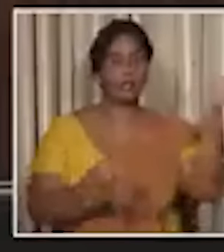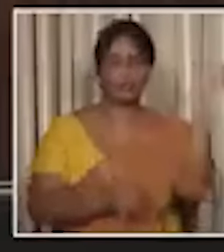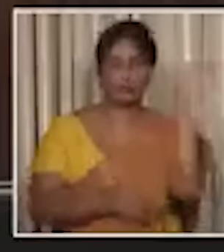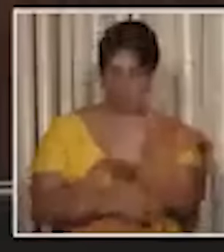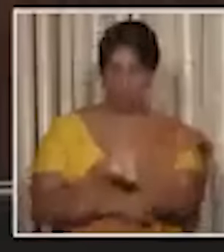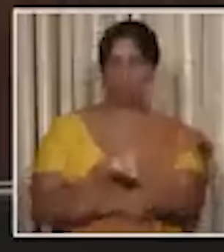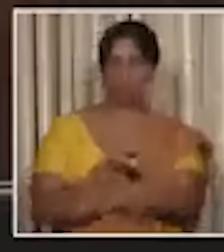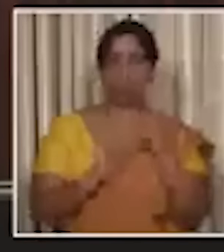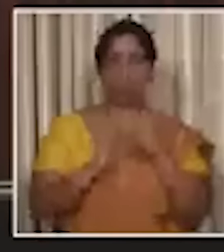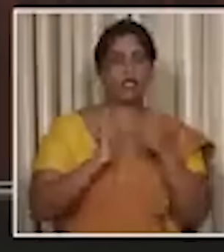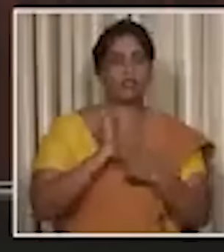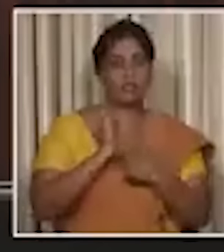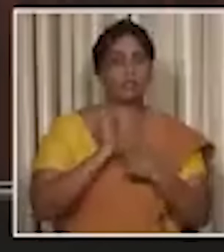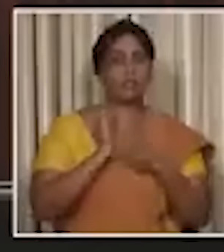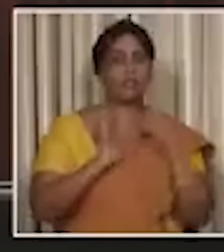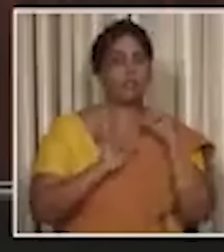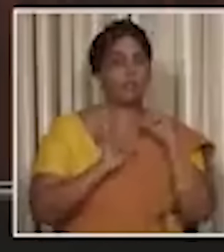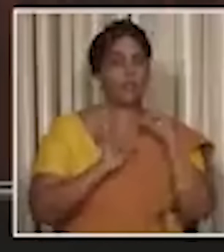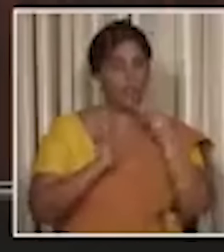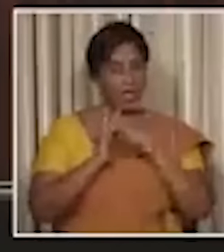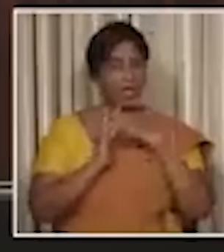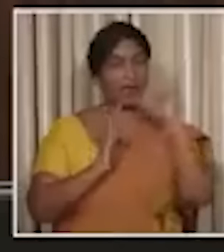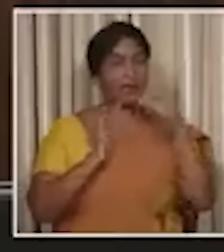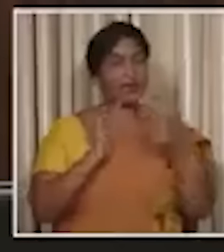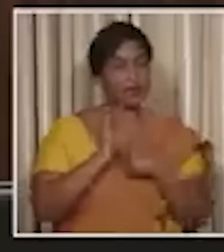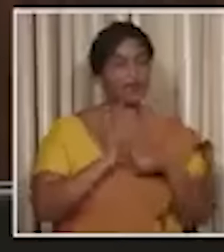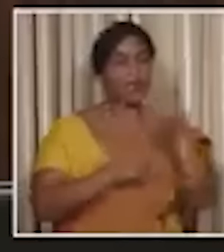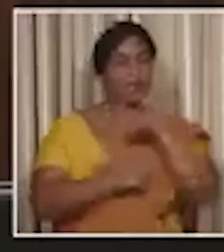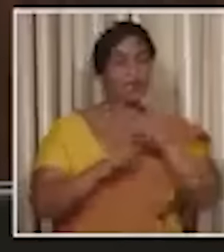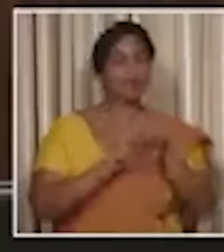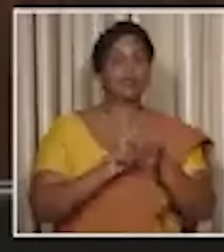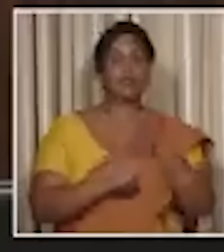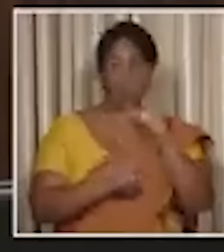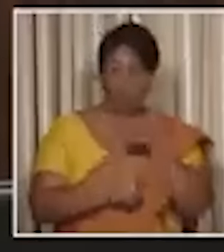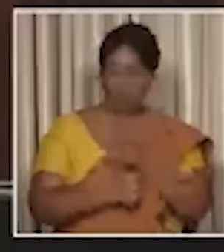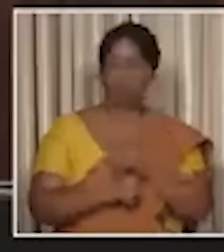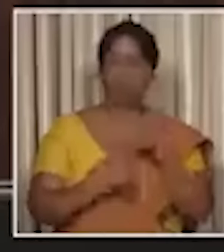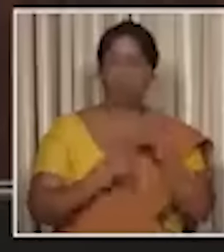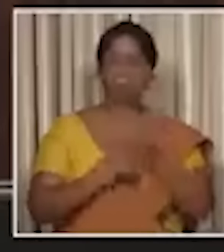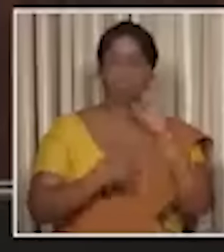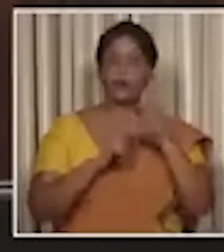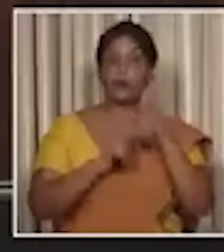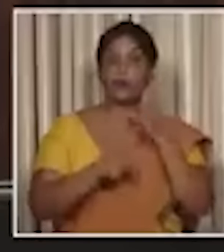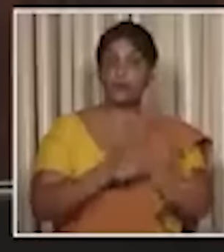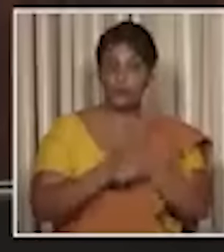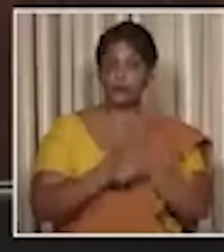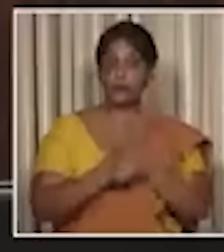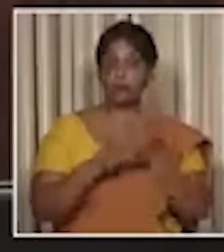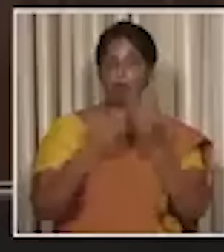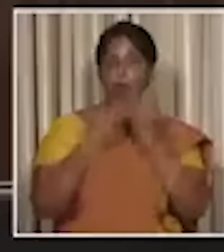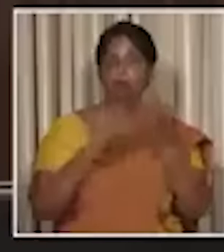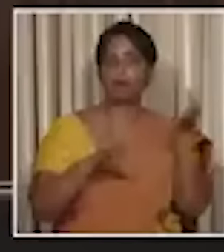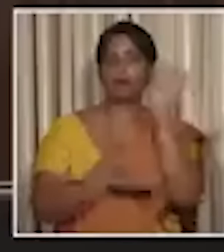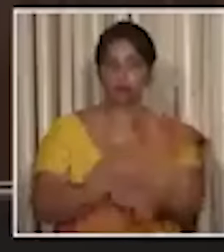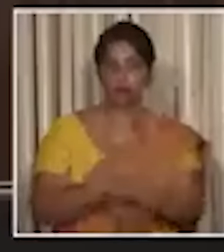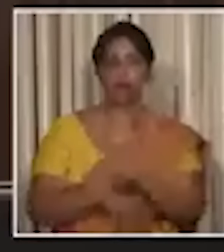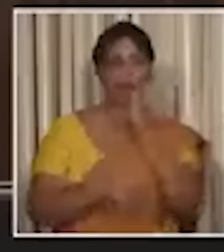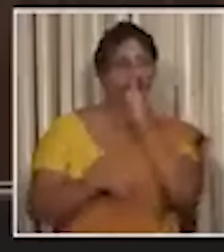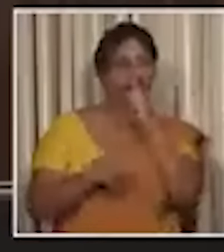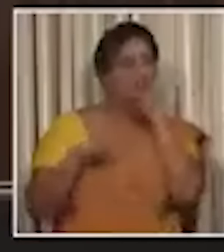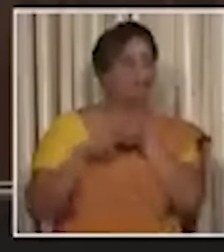வாழ்நாளிலும் சகோதரர்கள் பெற்றோர்களுடைய வாழ்க்கை அந்த பிள்ளைகளுடைய அந்த இயலாமையுடனே கலந்து செல்கின்றது. இனி அந்த அந்த